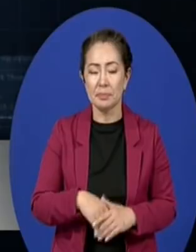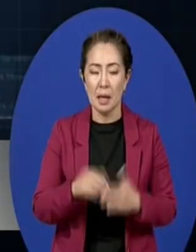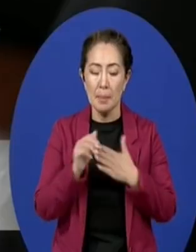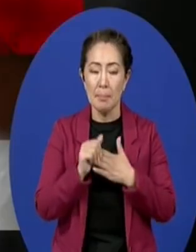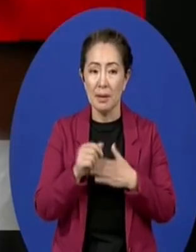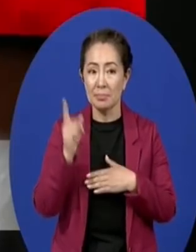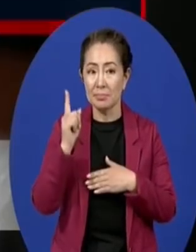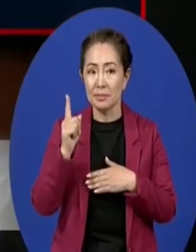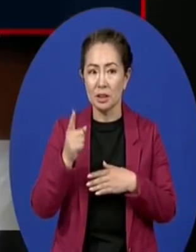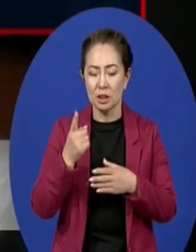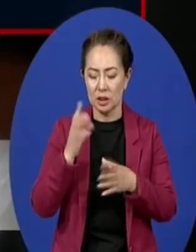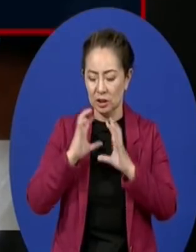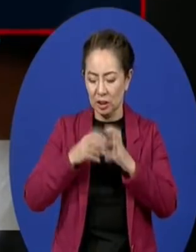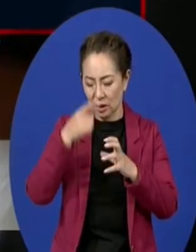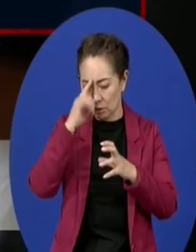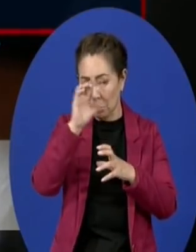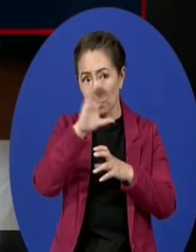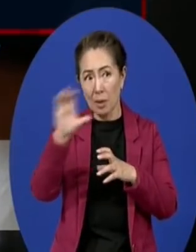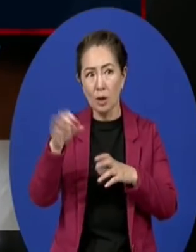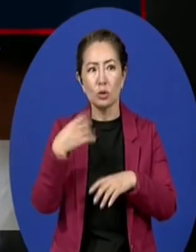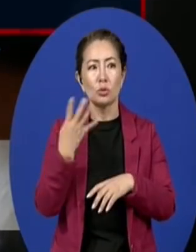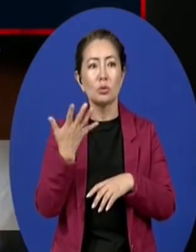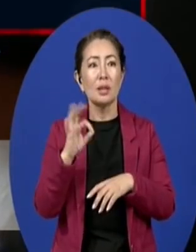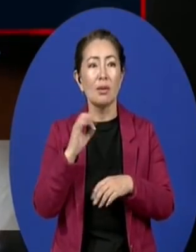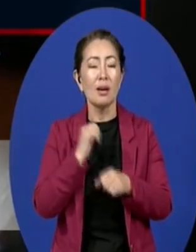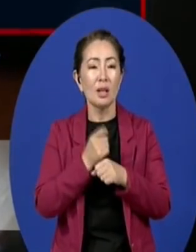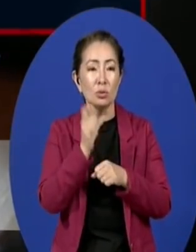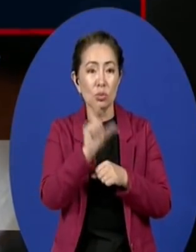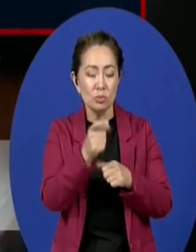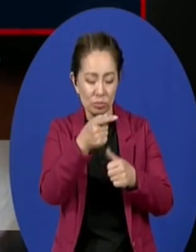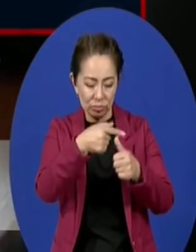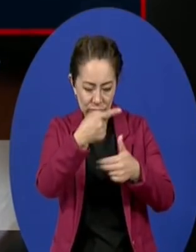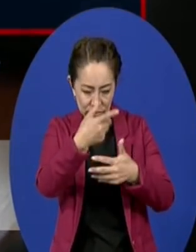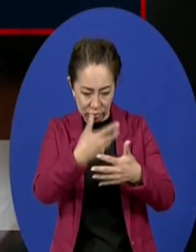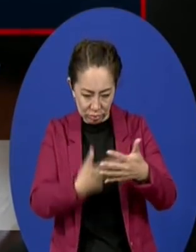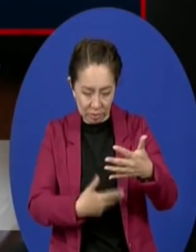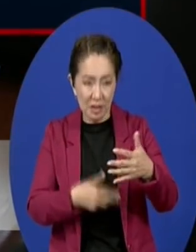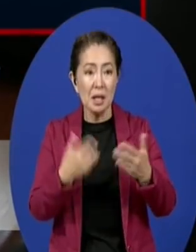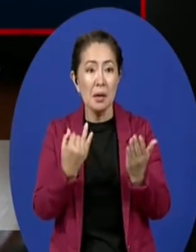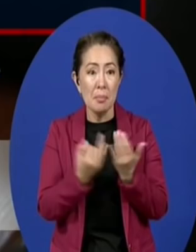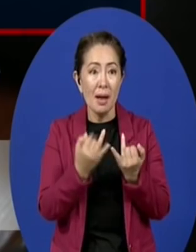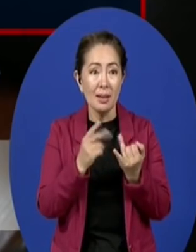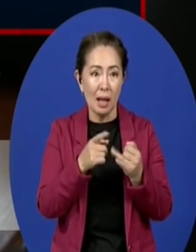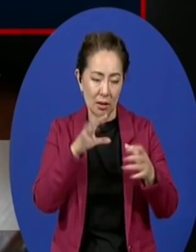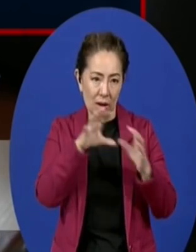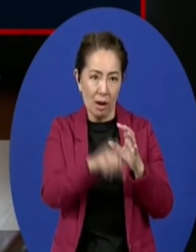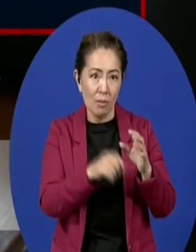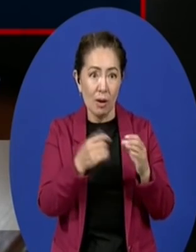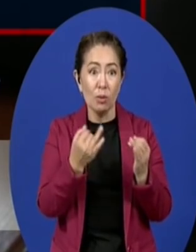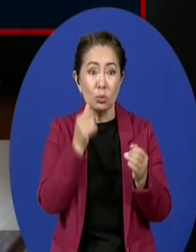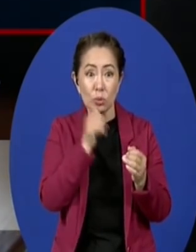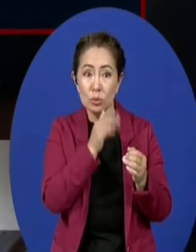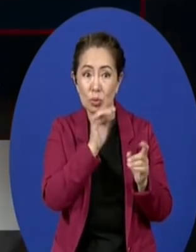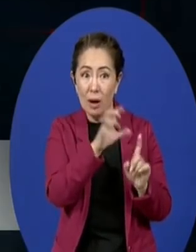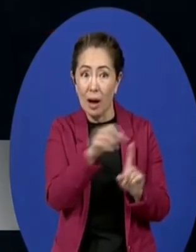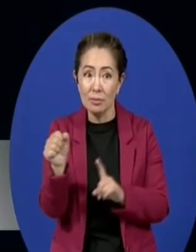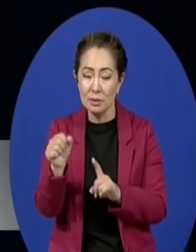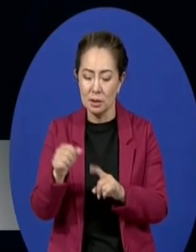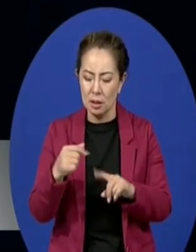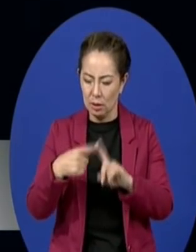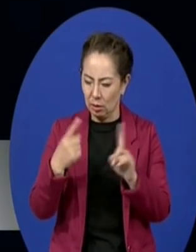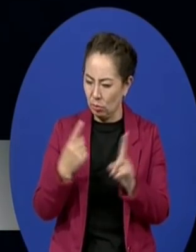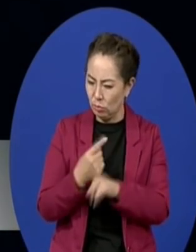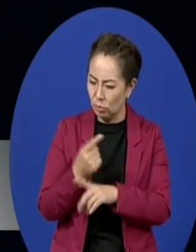Баримт 1. Өнгөрсөн онд Дэлхийн эрүүл мэндийн байгууллагын 450 гаруй ажилтны email хаяг нууц үг цахим халдлагад өртчээ. Цар тахлаас шалтгаалан цахим гэмт